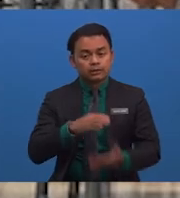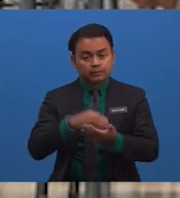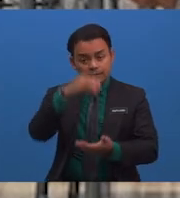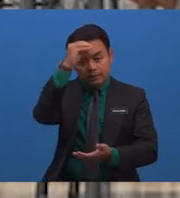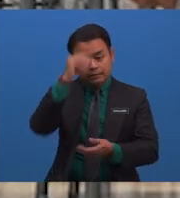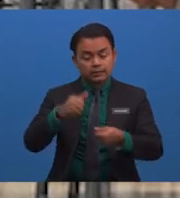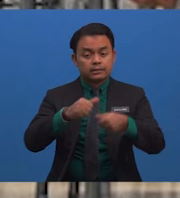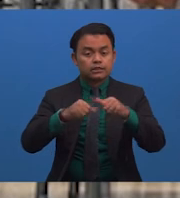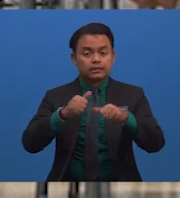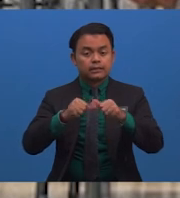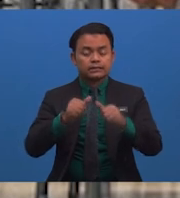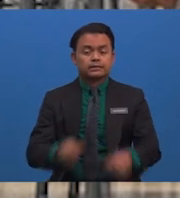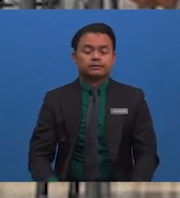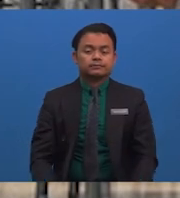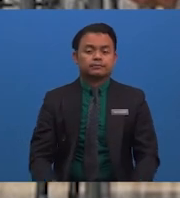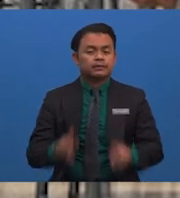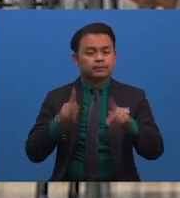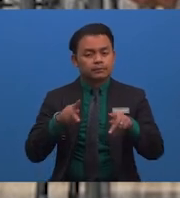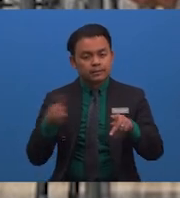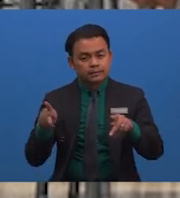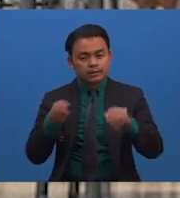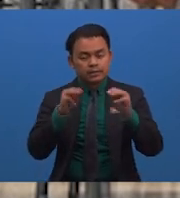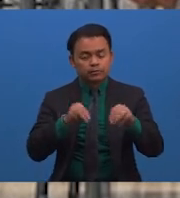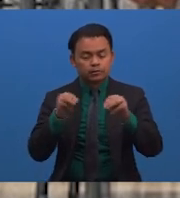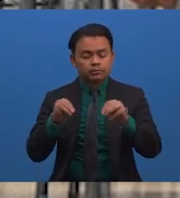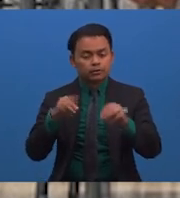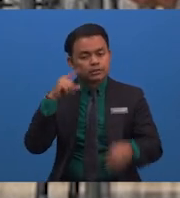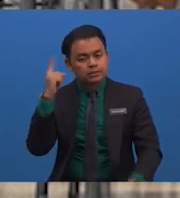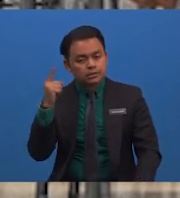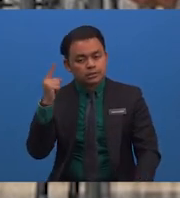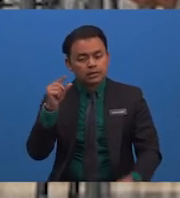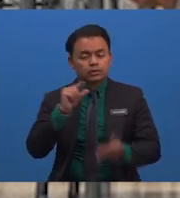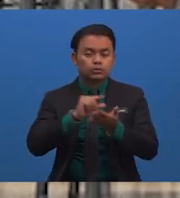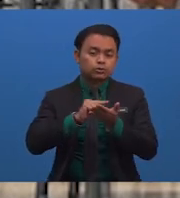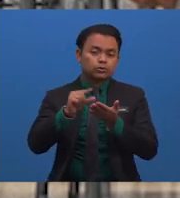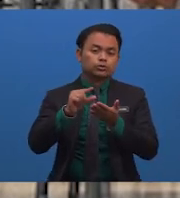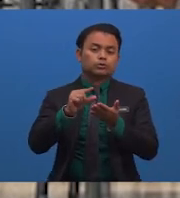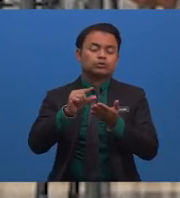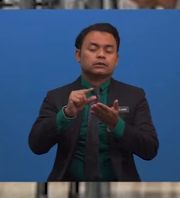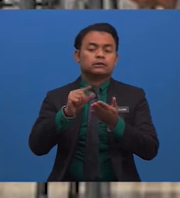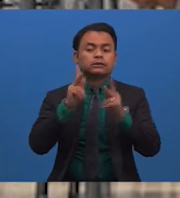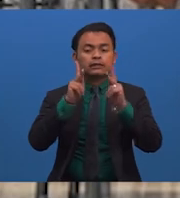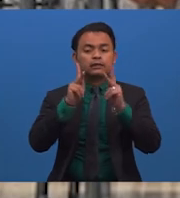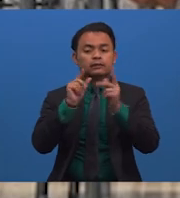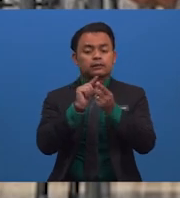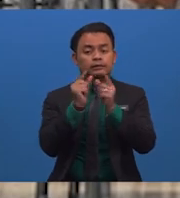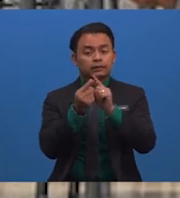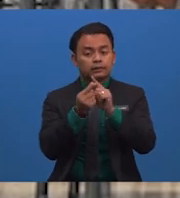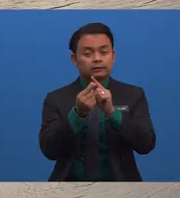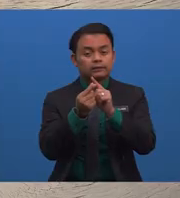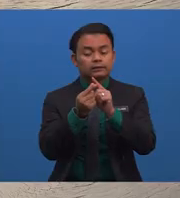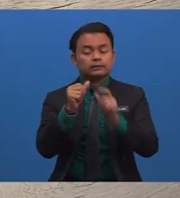Pastikan murid-murid kerap menggunakan kata ganti nama diri. Saya bukan?